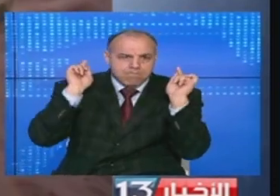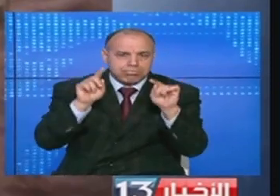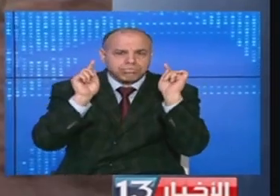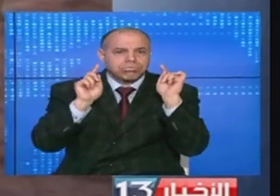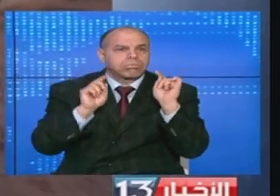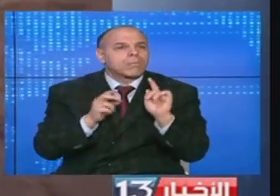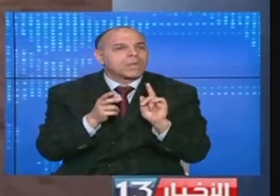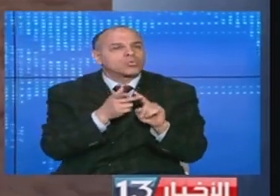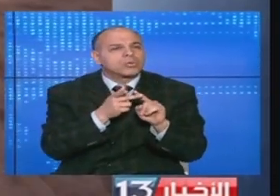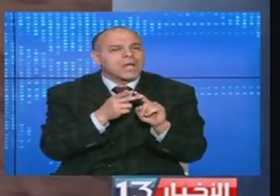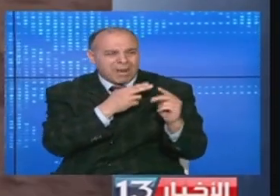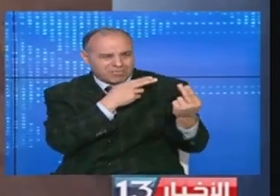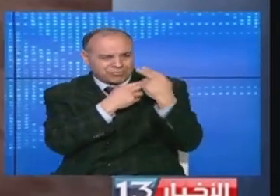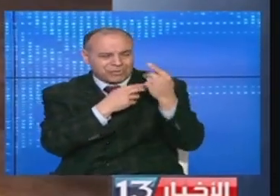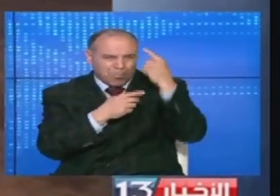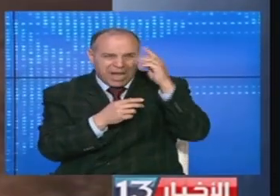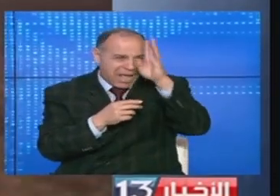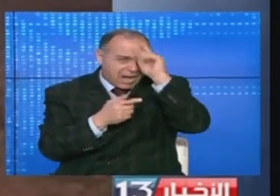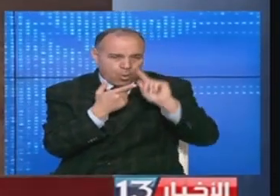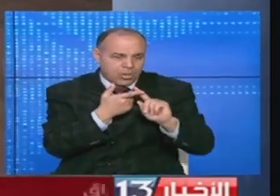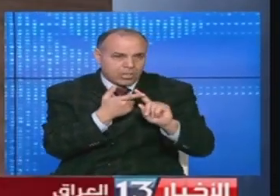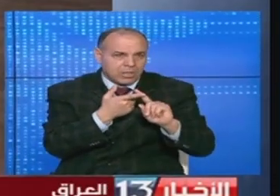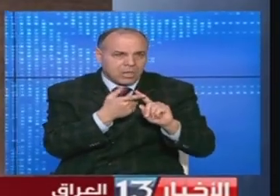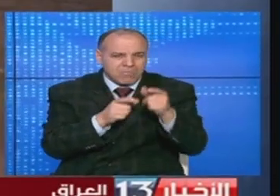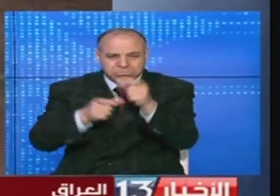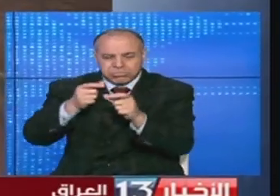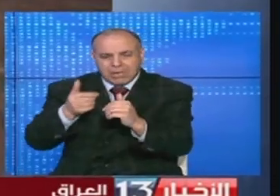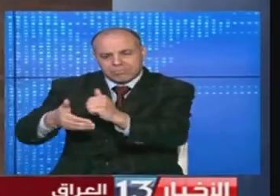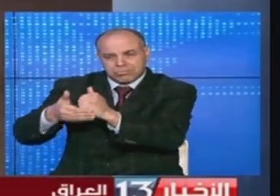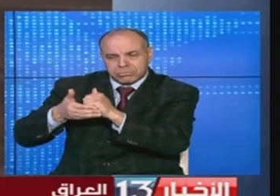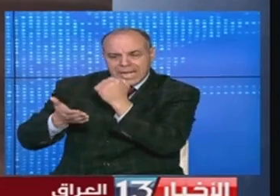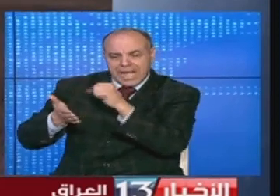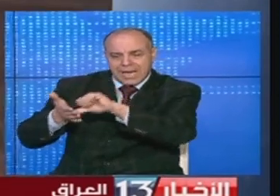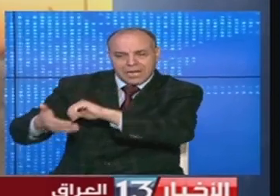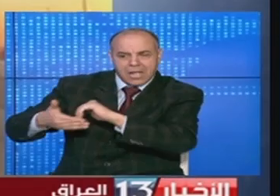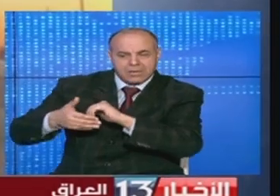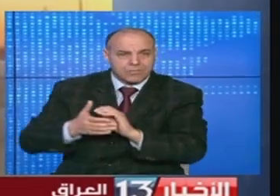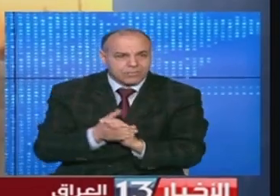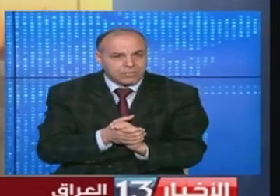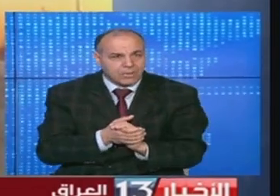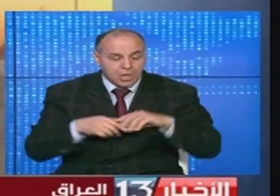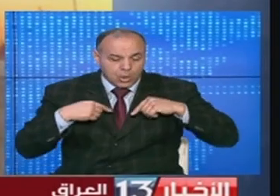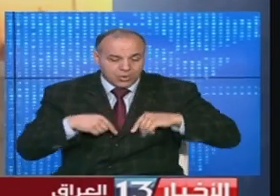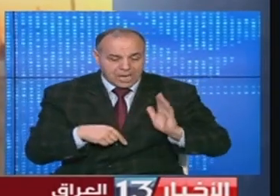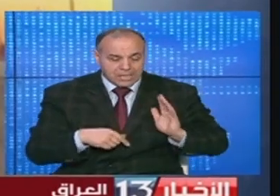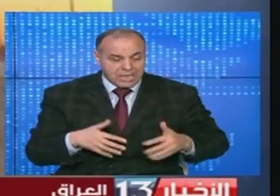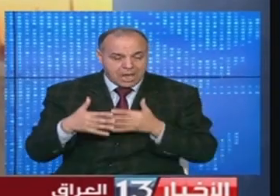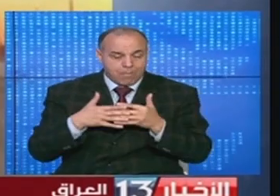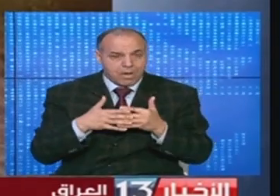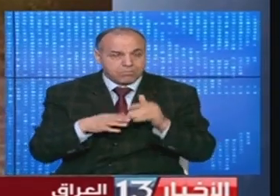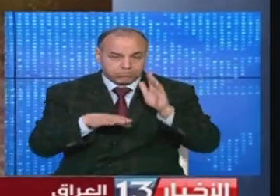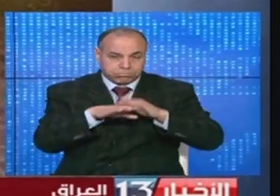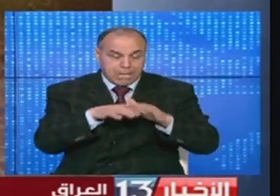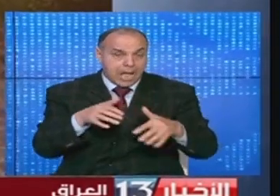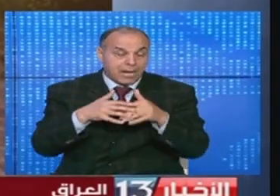مباشر على التهديد الذي تشكله الميلشيات المدعومه من ايران وزير الدفاع الامريكي كان حذر ان